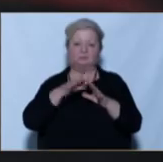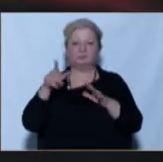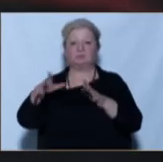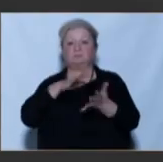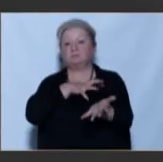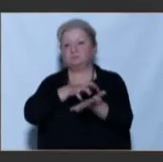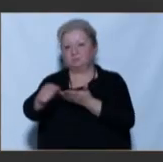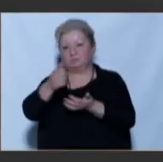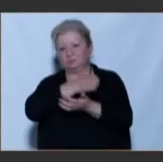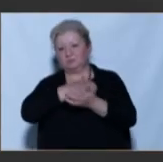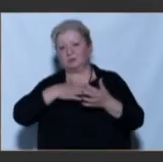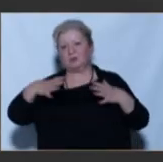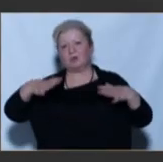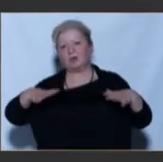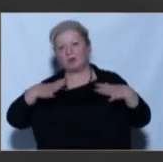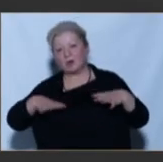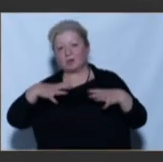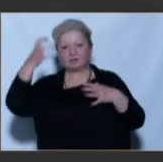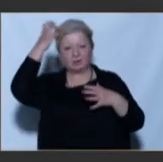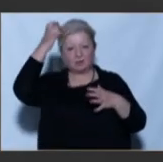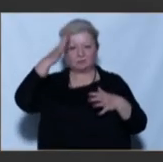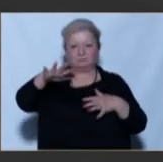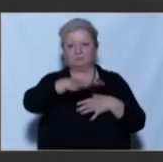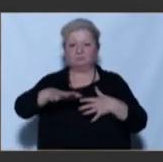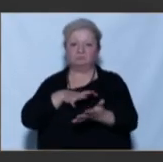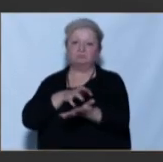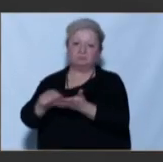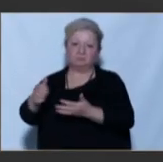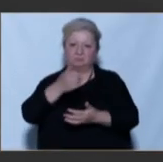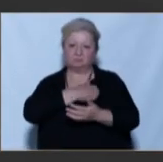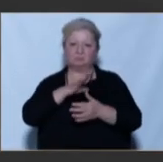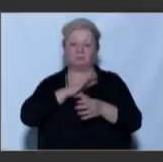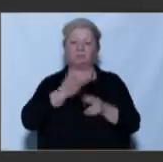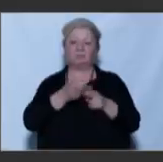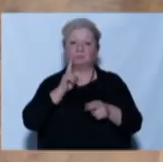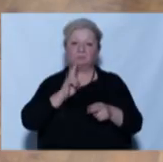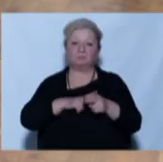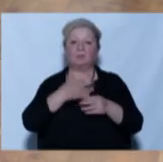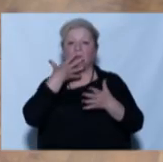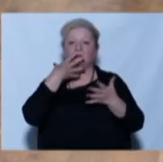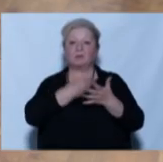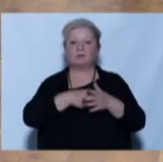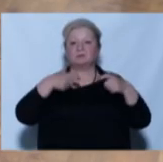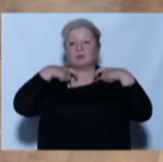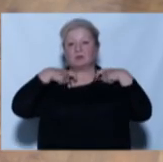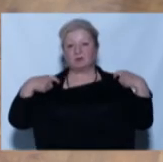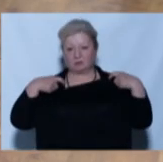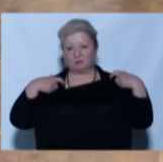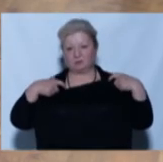თავის წარმომადგენელს ერეკლეს კარზე, გენერალ კნორინგს, გამოუგზავნა მანიფესტი, 1800 წელს